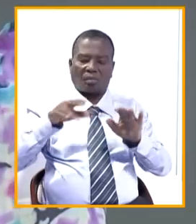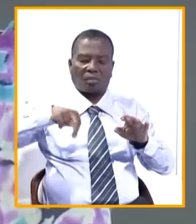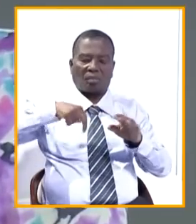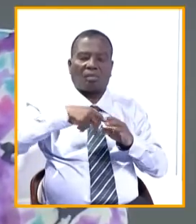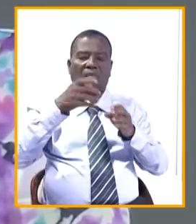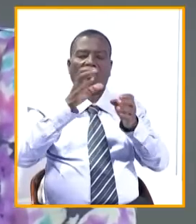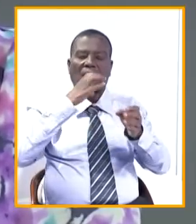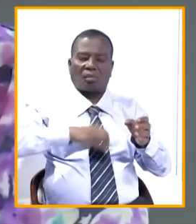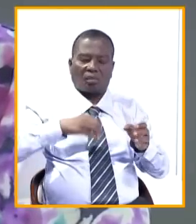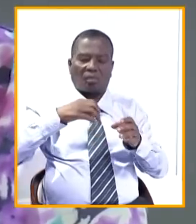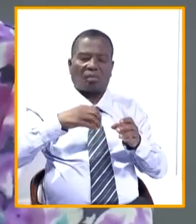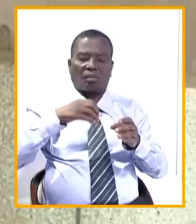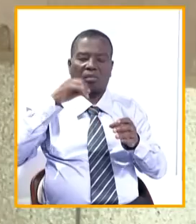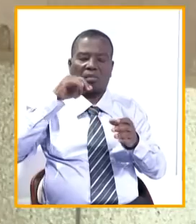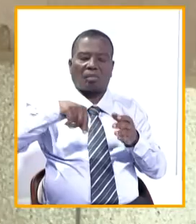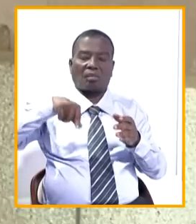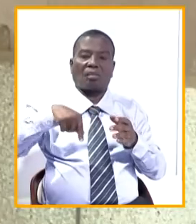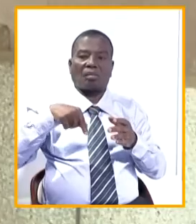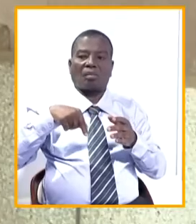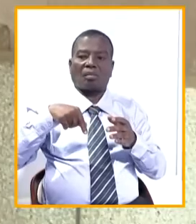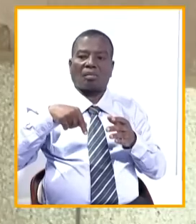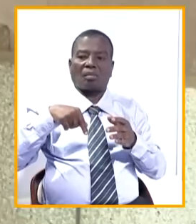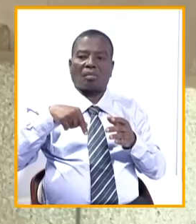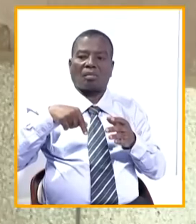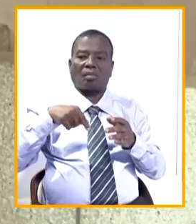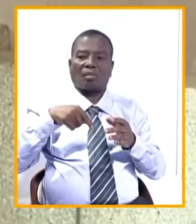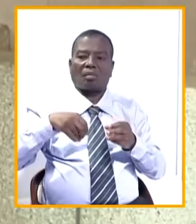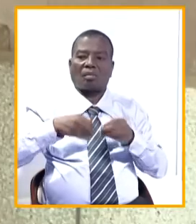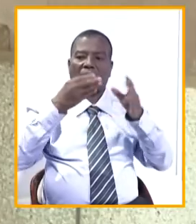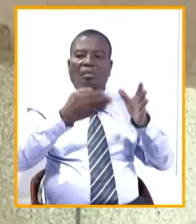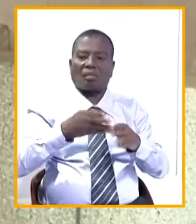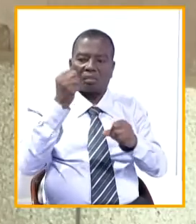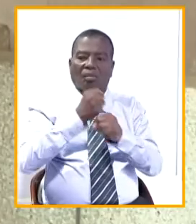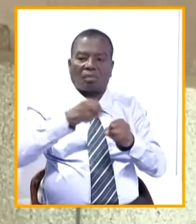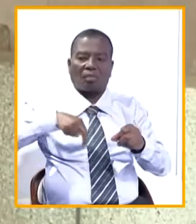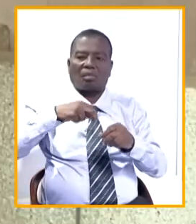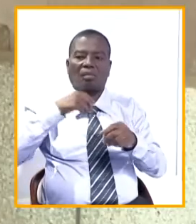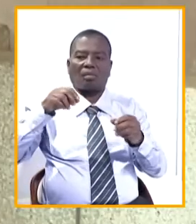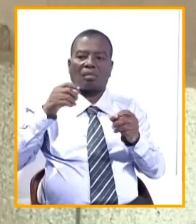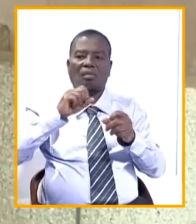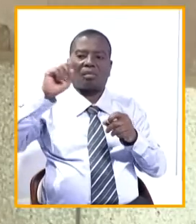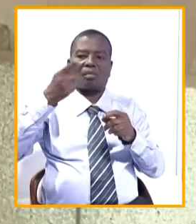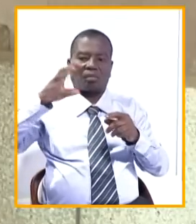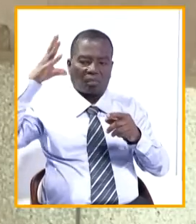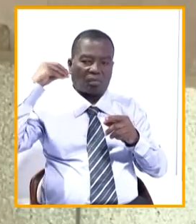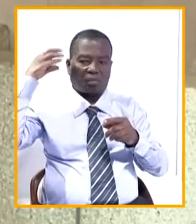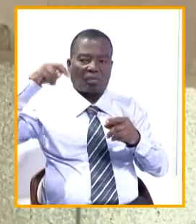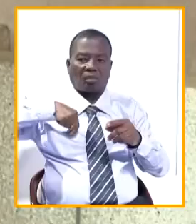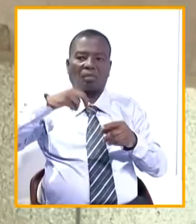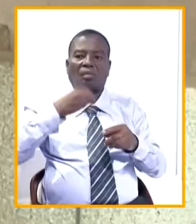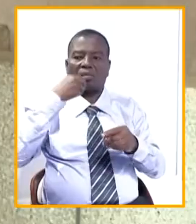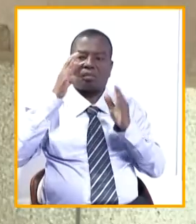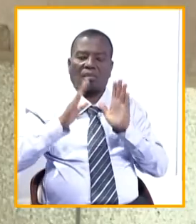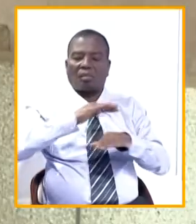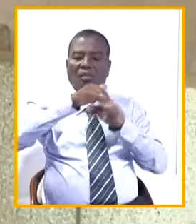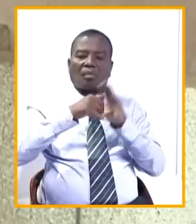souhaitons vivement, c'est que ces stratégies soient mises en œuvre, parce que nous ne sommes pas à notre première expérience. Nous sommes les consommateurs de tous